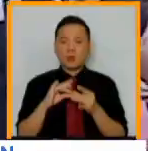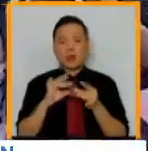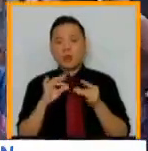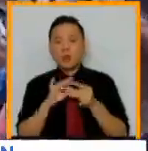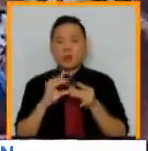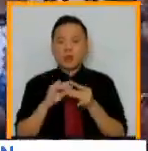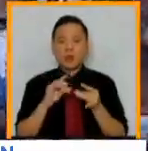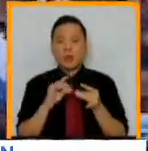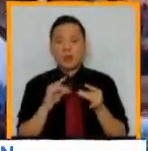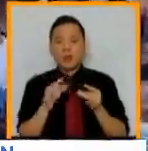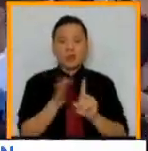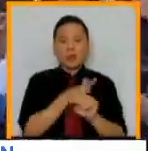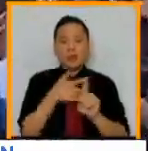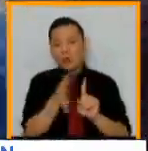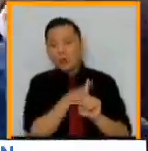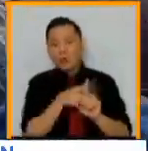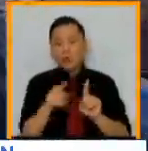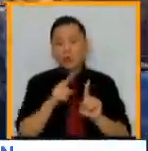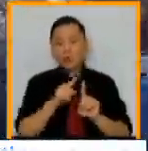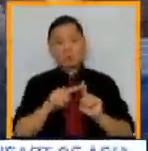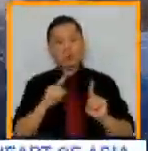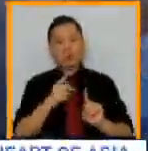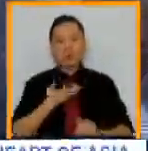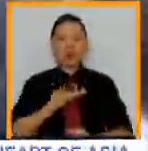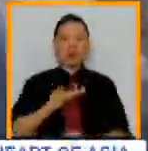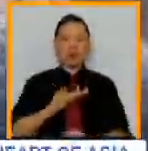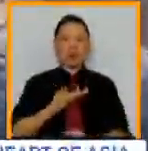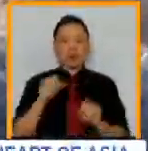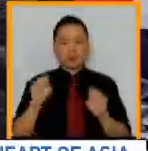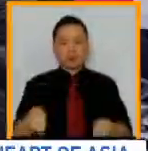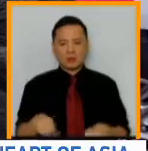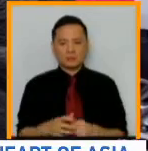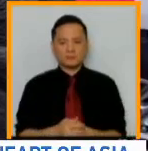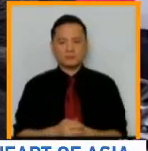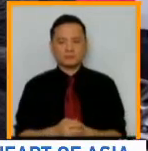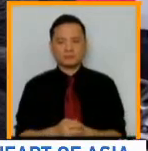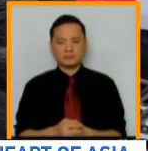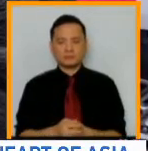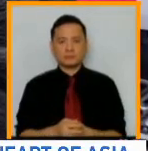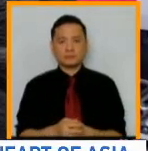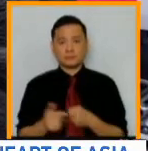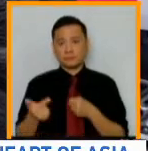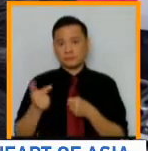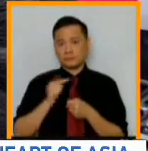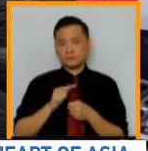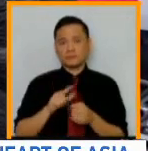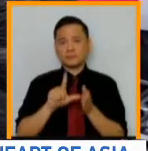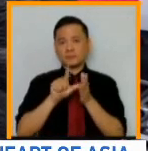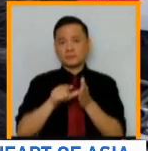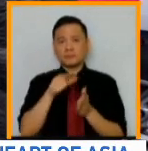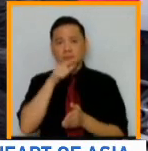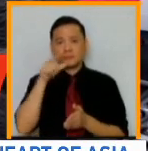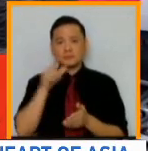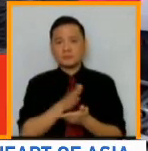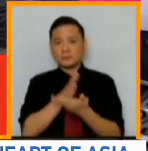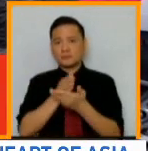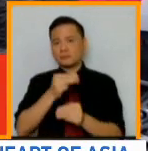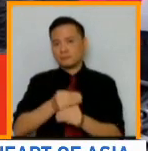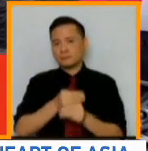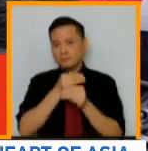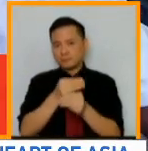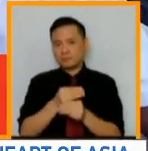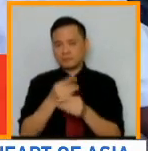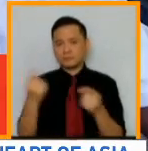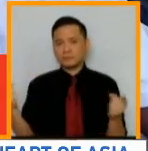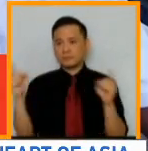isipan. Pagkatapos nito ay dumiretso si Robredo sa Masbate. Naroon naman ang katandem niyang si Vice Presidential Aspirant,